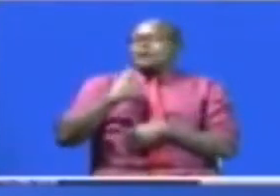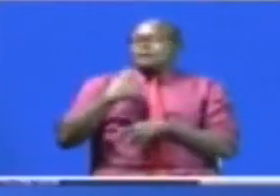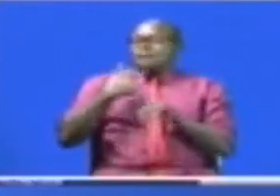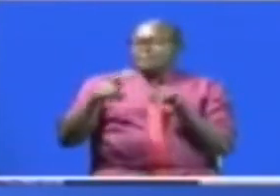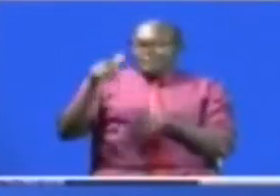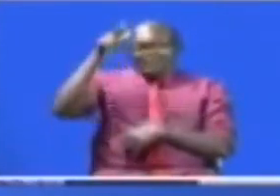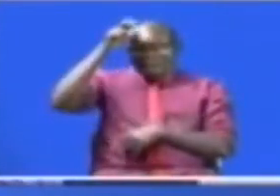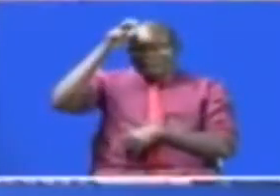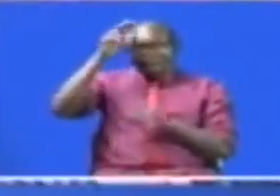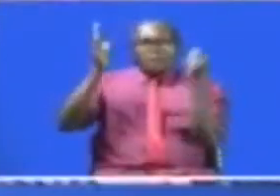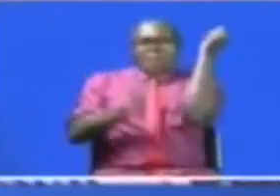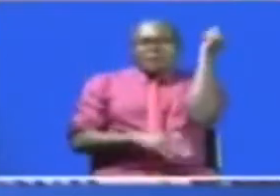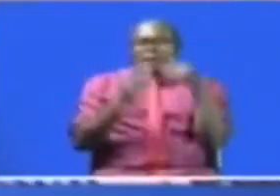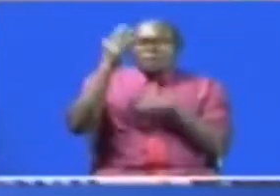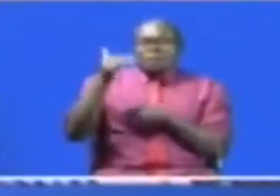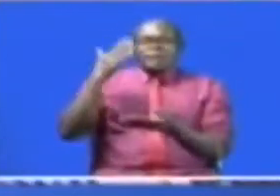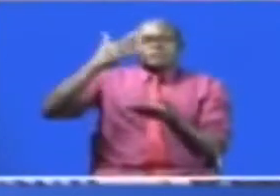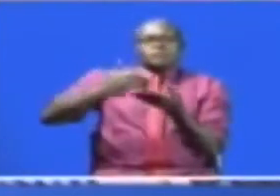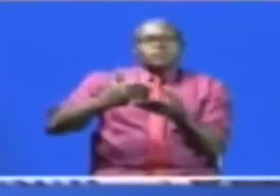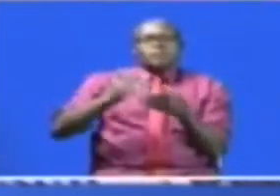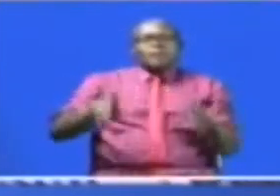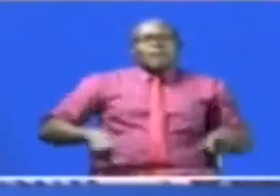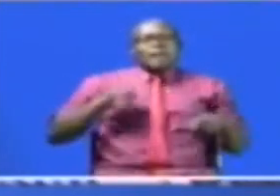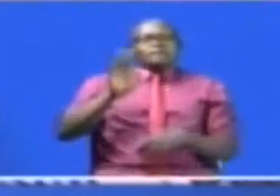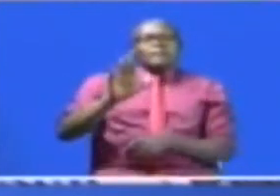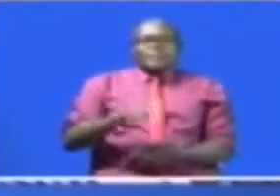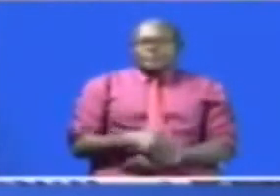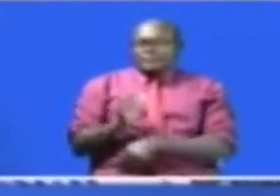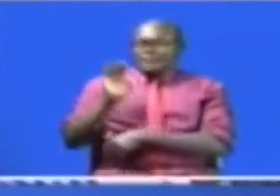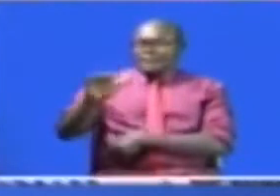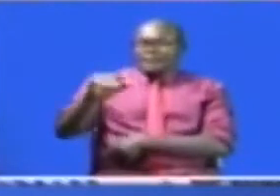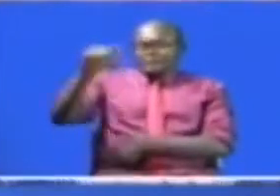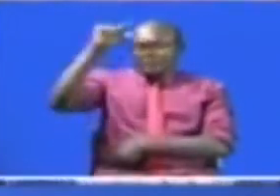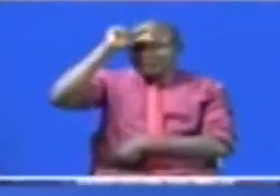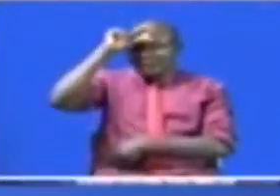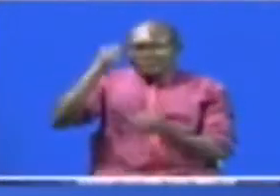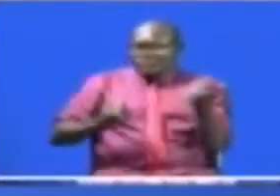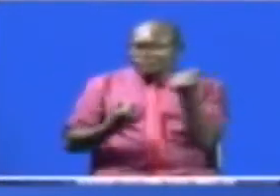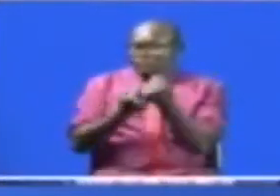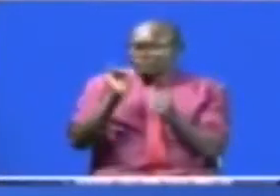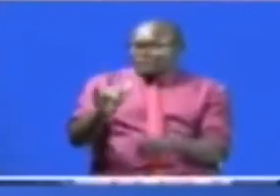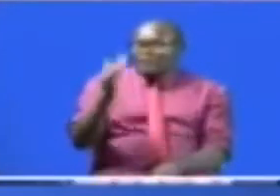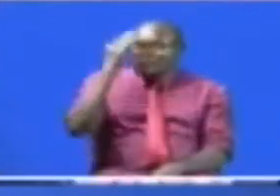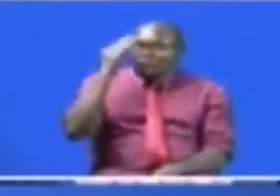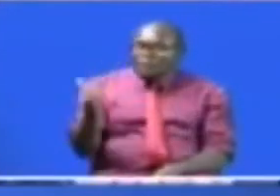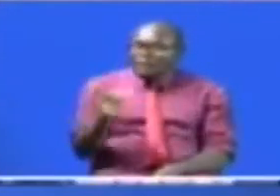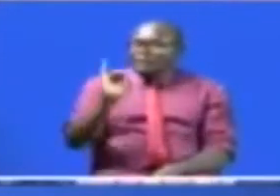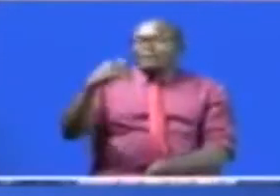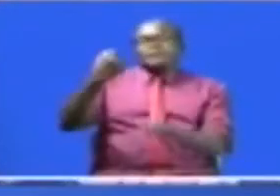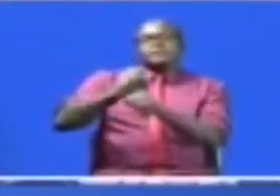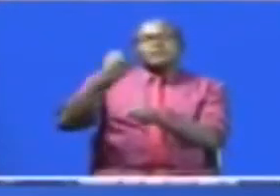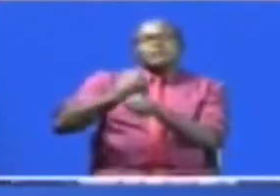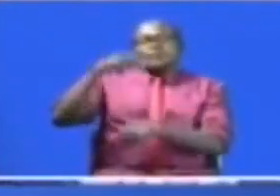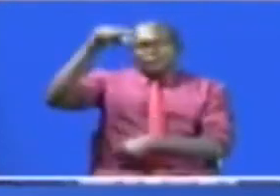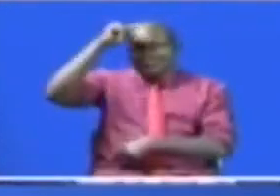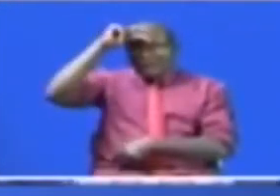muongo kwa sababu alimkatisha maisha yake. Naomba hata serikali ifidie hiyo mambo kwa sababu hiyo ni kazi ya